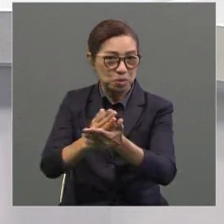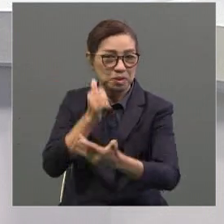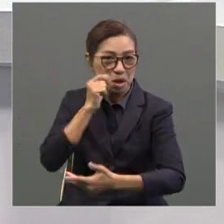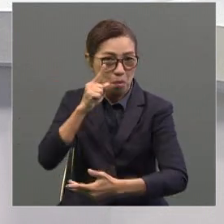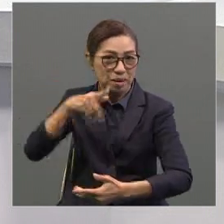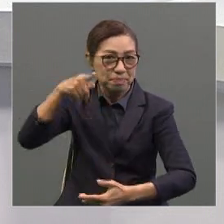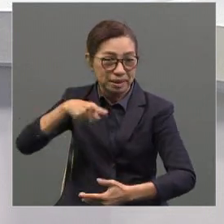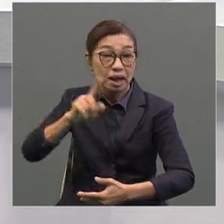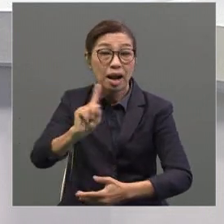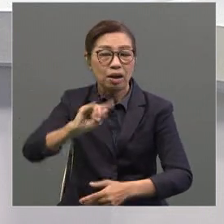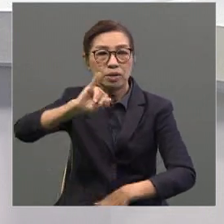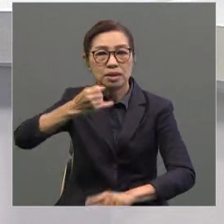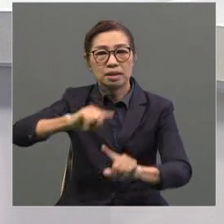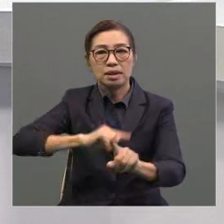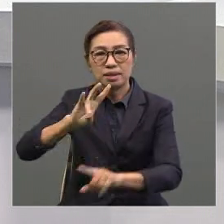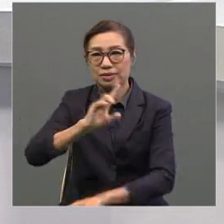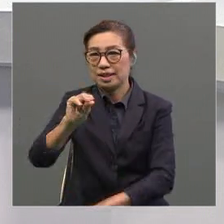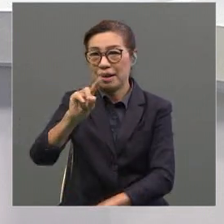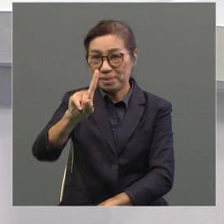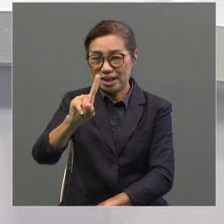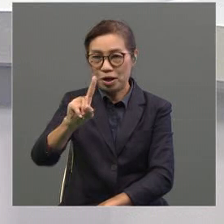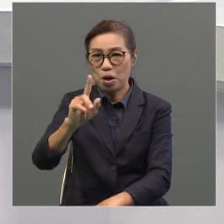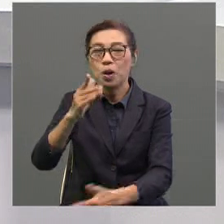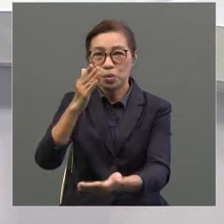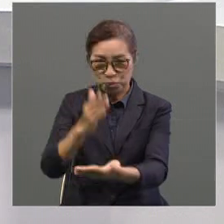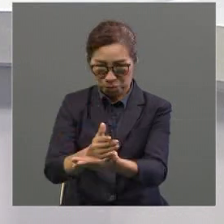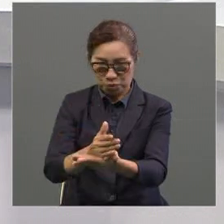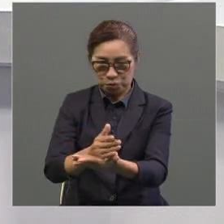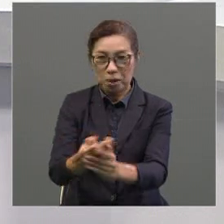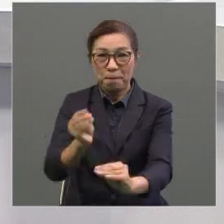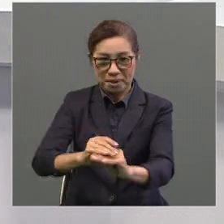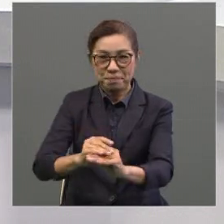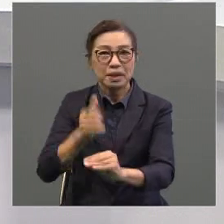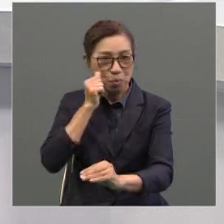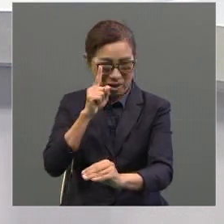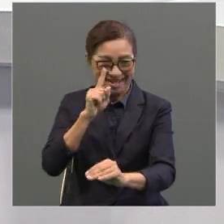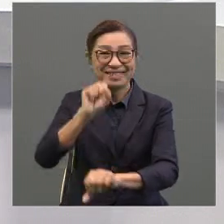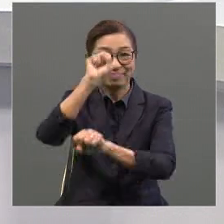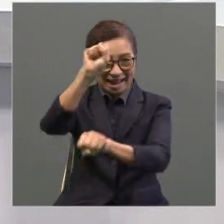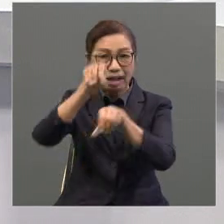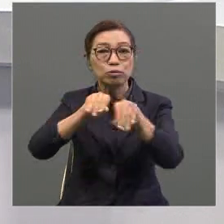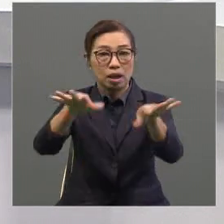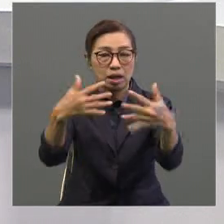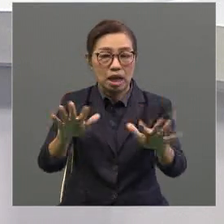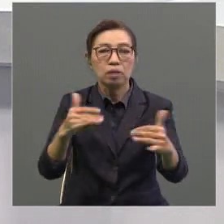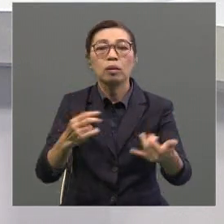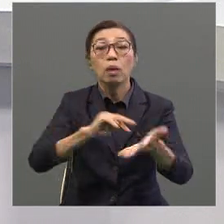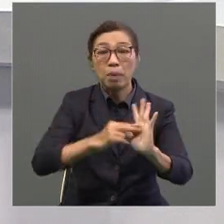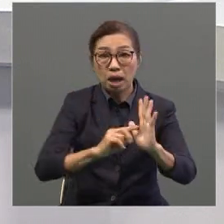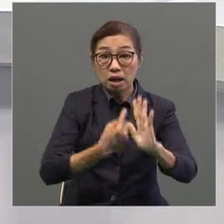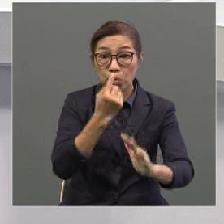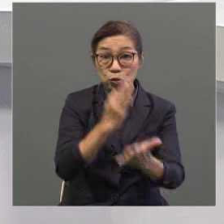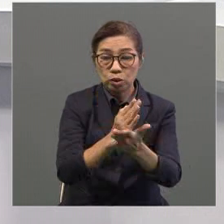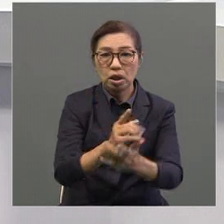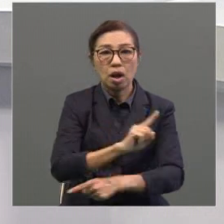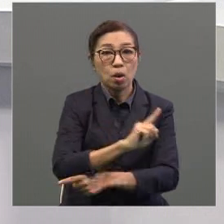จันทร์ที่ 31กรกฎาคมนี้นะครับประกาศแล้วว่าเป็นวันหยุดราชการเพิ่มเติมนะครับเพราะฉะนั้นแล้วก็จะหยุดตั้งแต่วัน